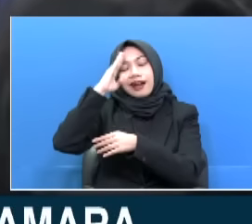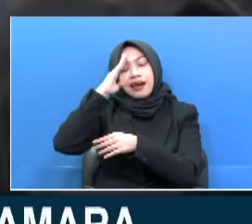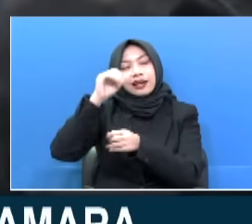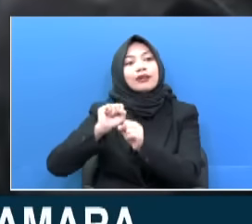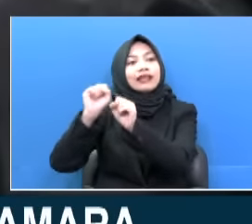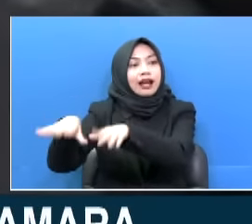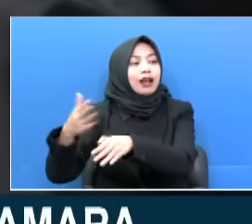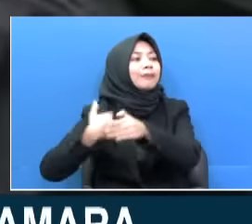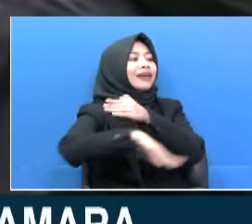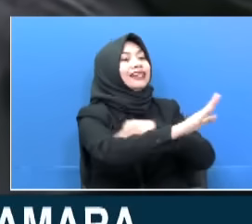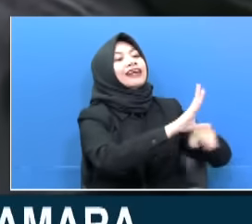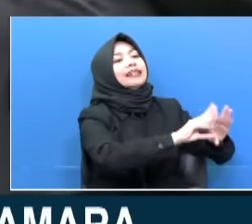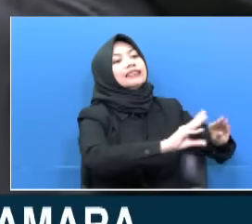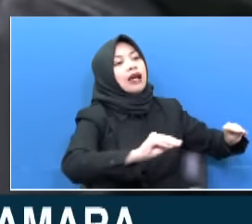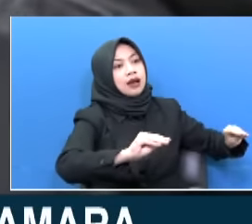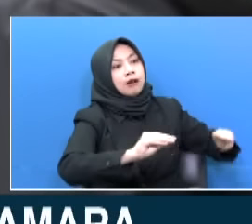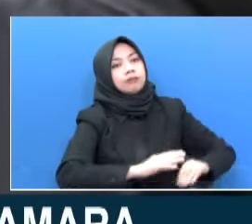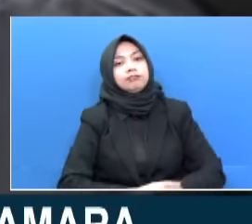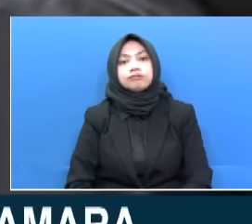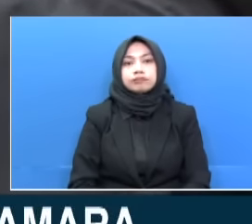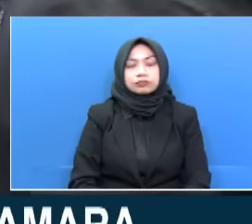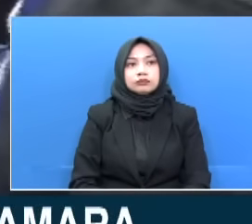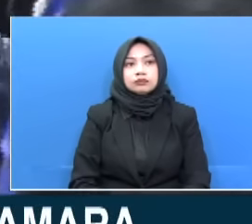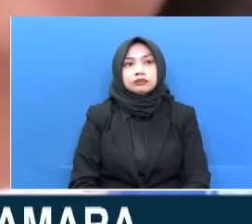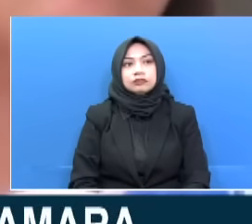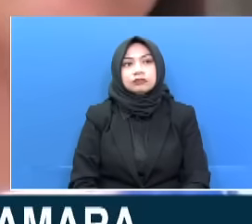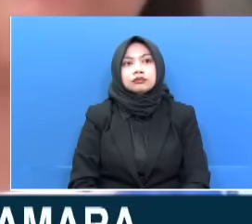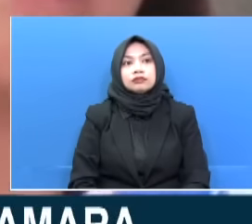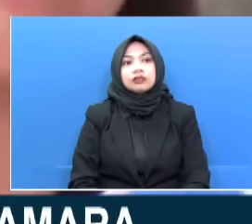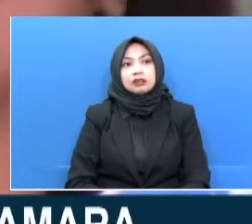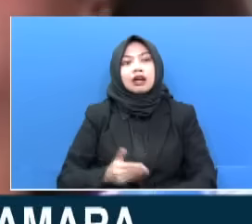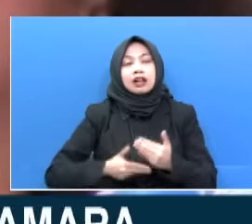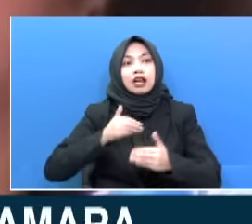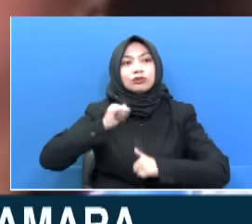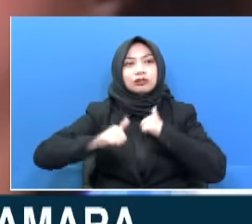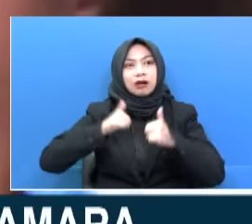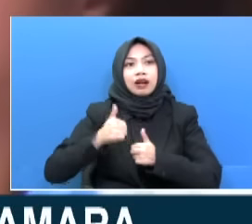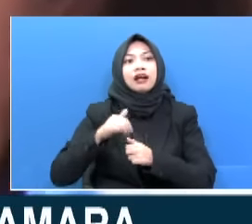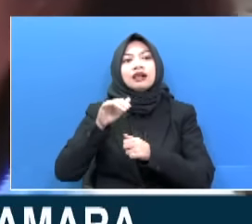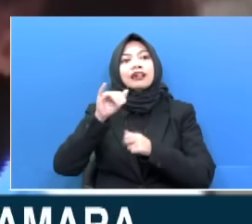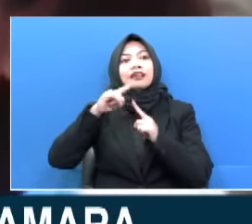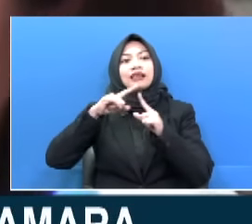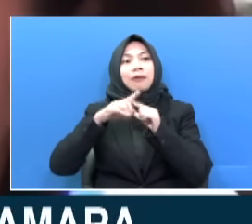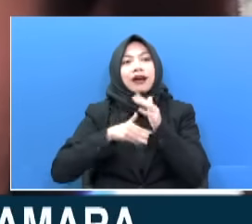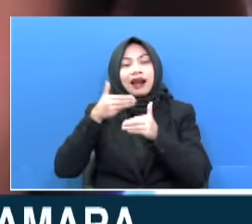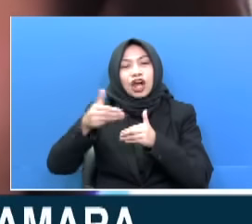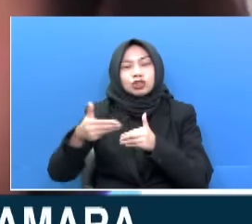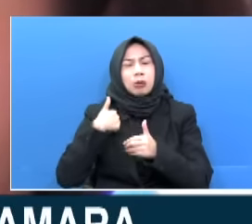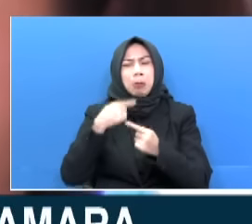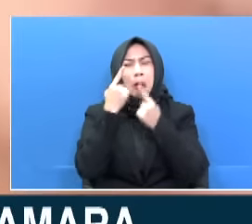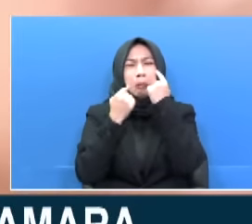melanjutkan pekerjaan setelah adegan itu Tamara tak kuasa menahan air